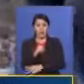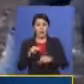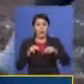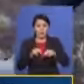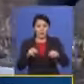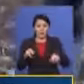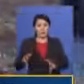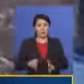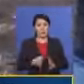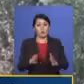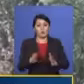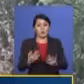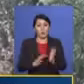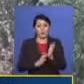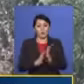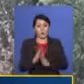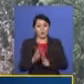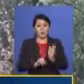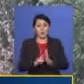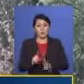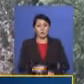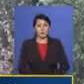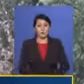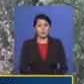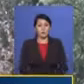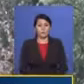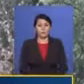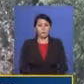көшелеріне көрік беріп тұр. Нұрбол Балғабеков, Самат Есенғалиев,